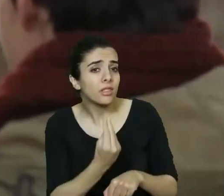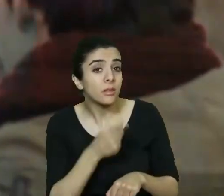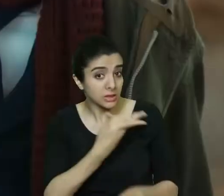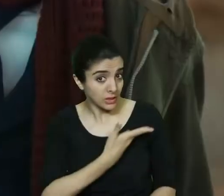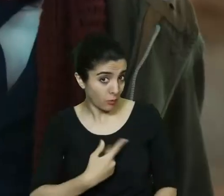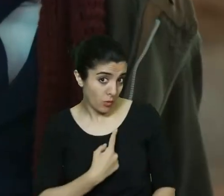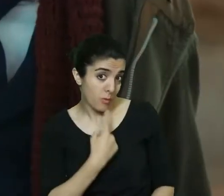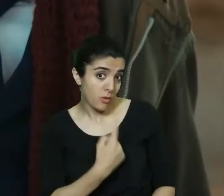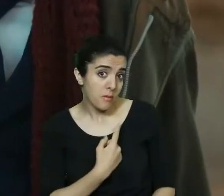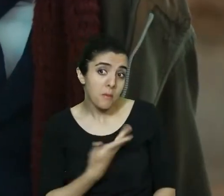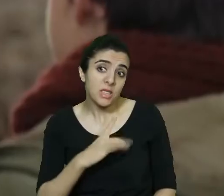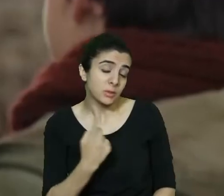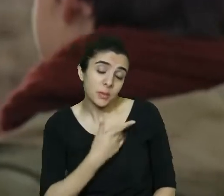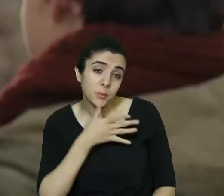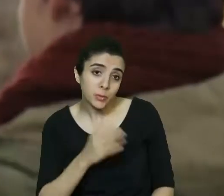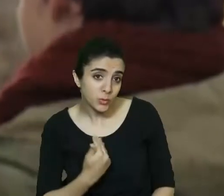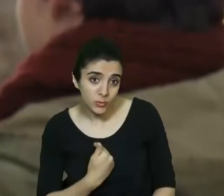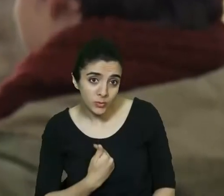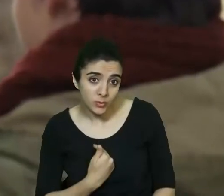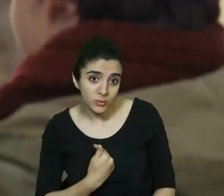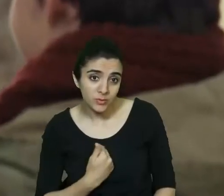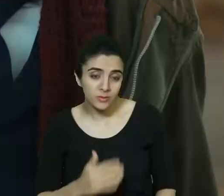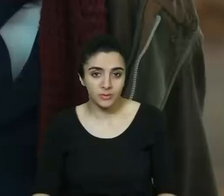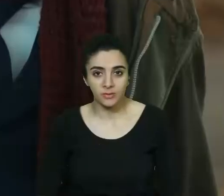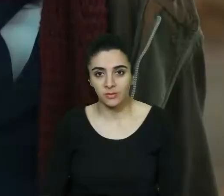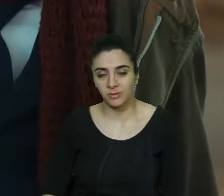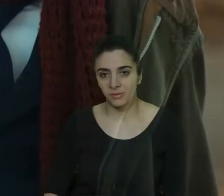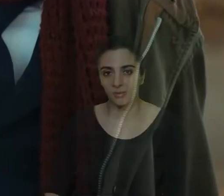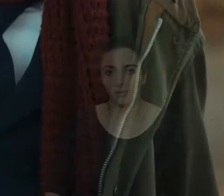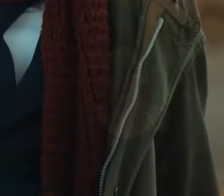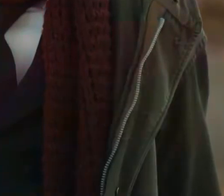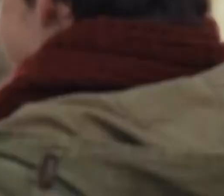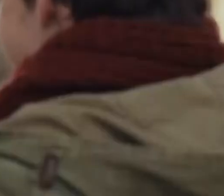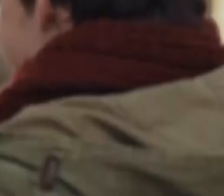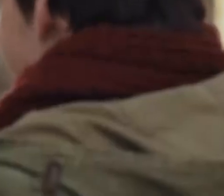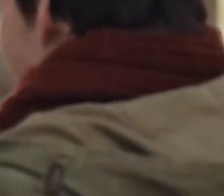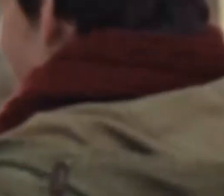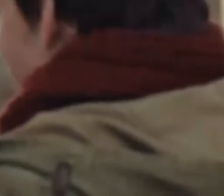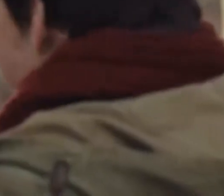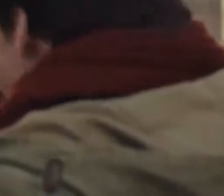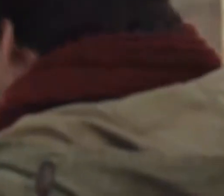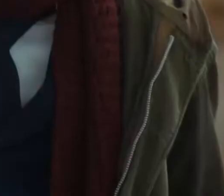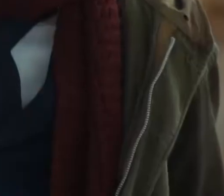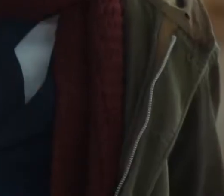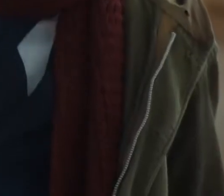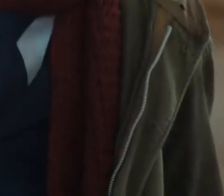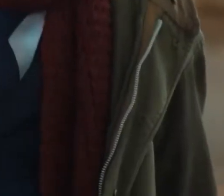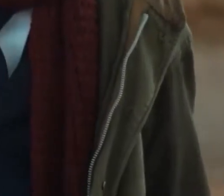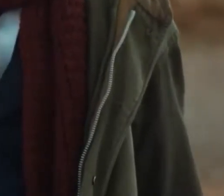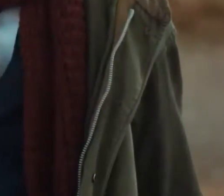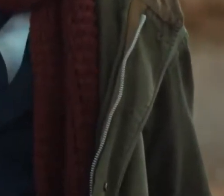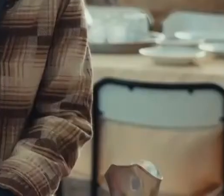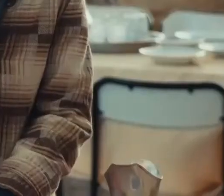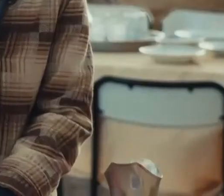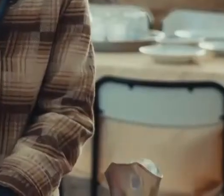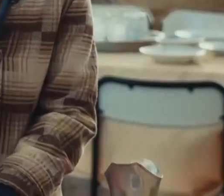Seni seviyorum ve hiçbir şey bilmiyorum. Cevat şapkınca gülümsedi. Merve utangaç. Masadaki kuru pastayı verdi, susturdu.